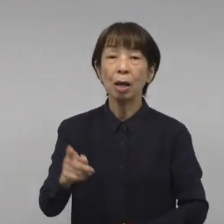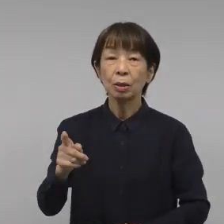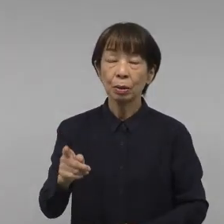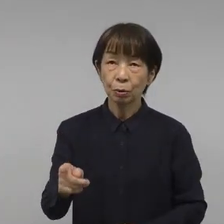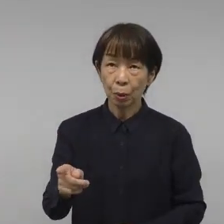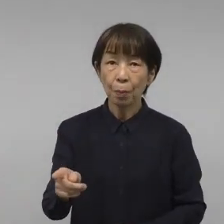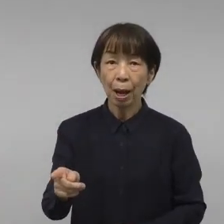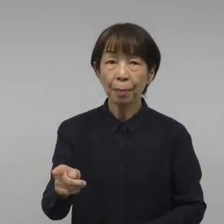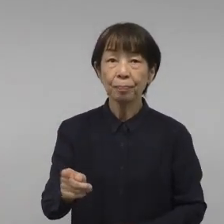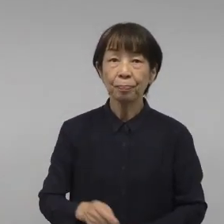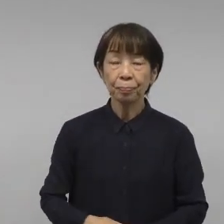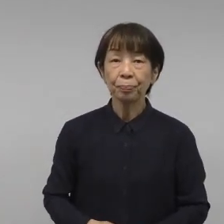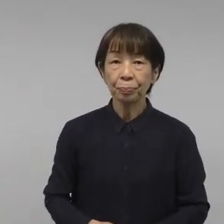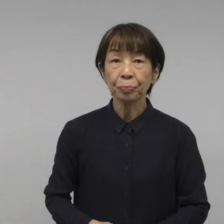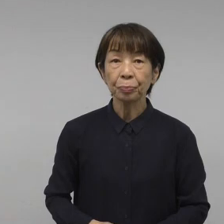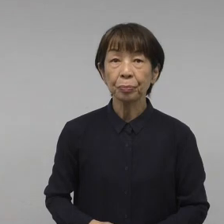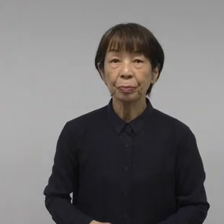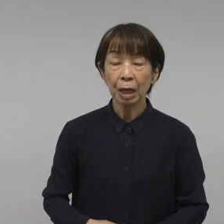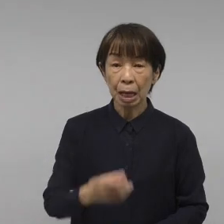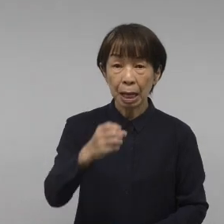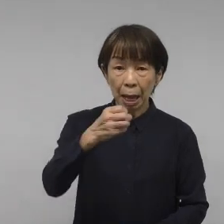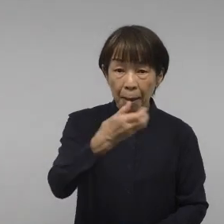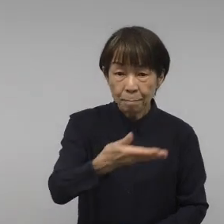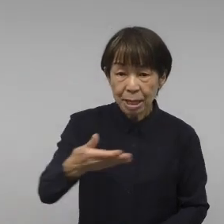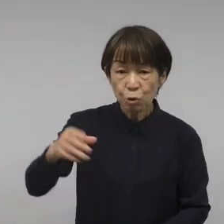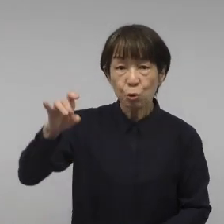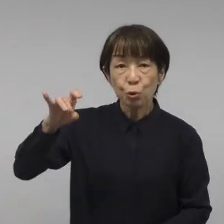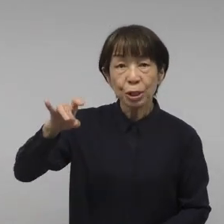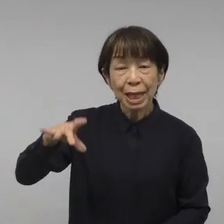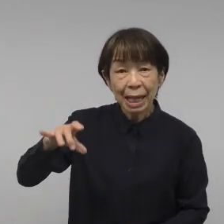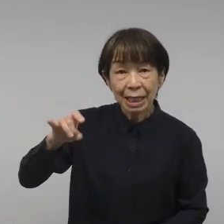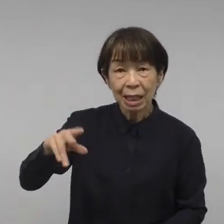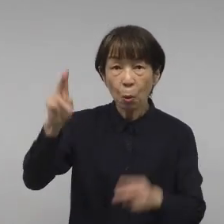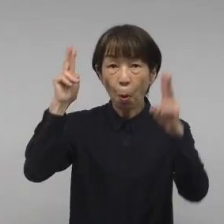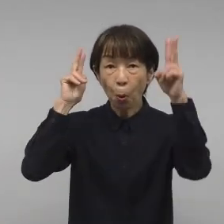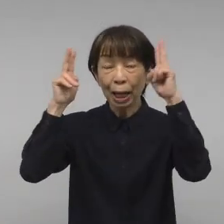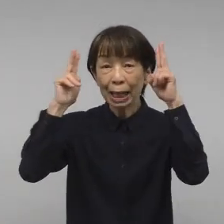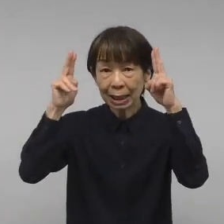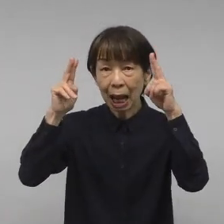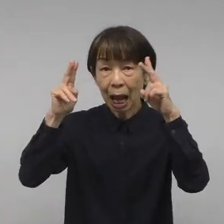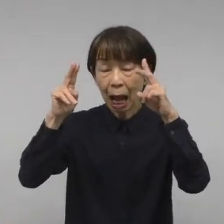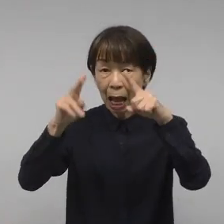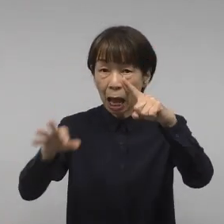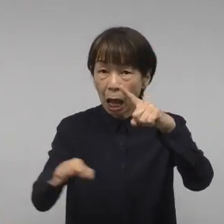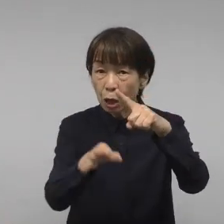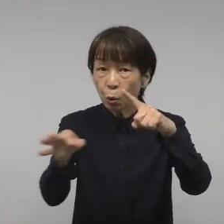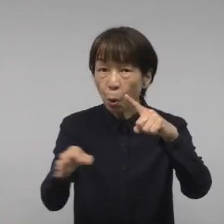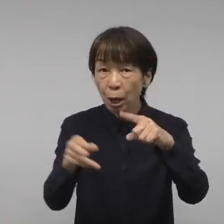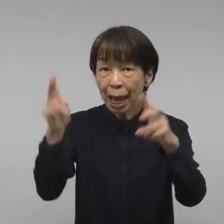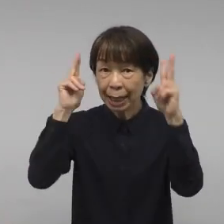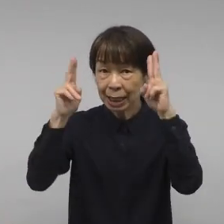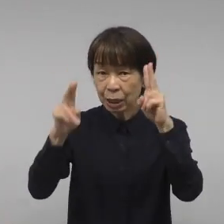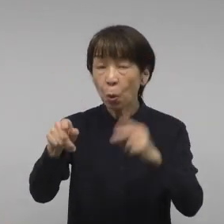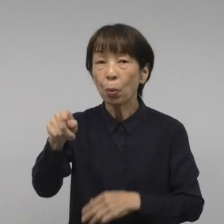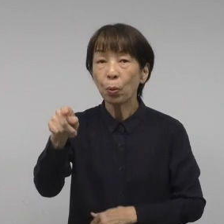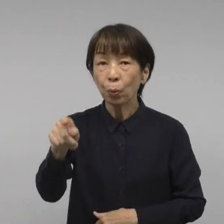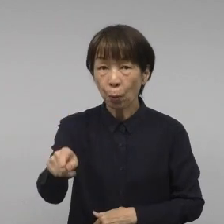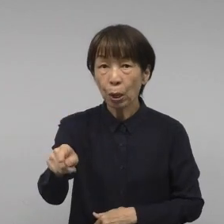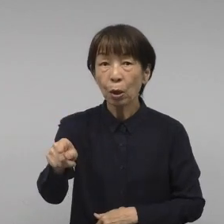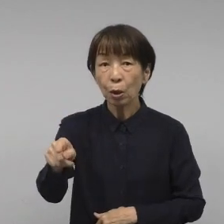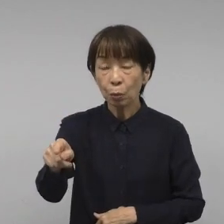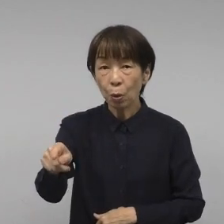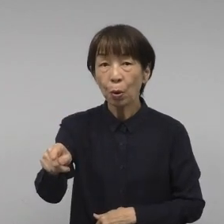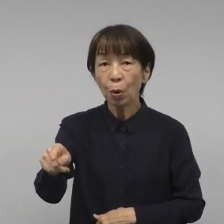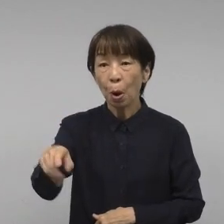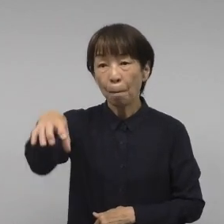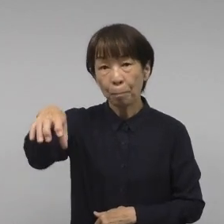なんて言うんでしょう、水と電気の会社、まあ、公営企業みたいなのあるんですけども、そちらの